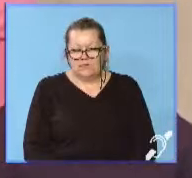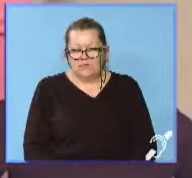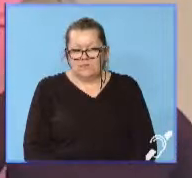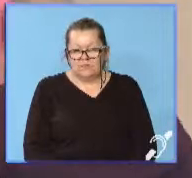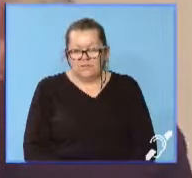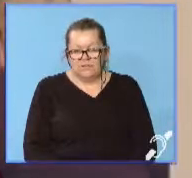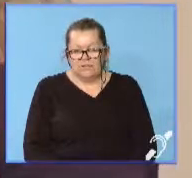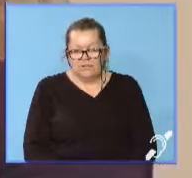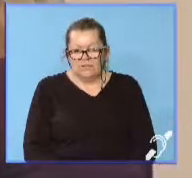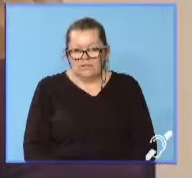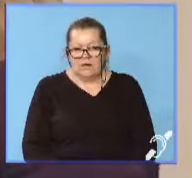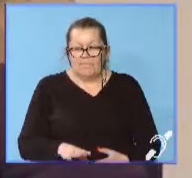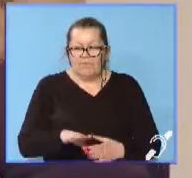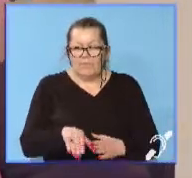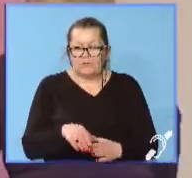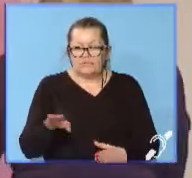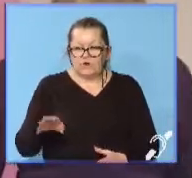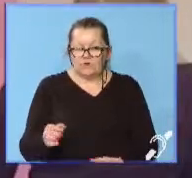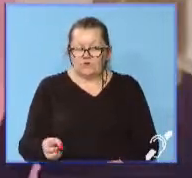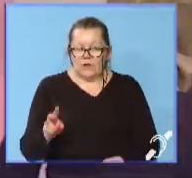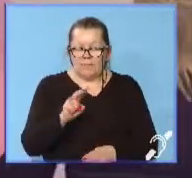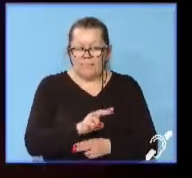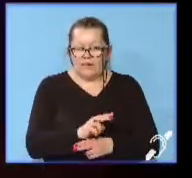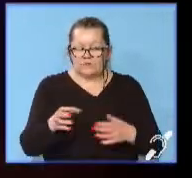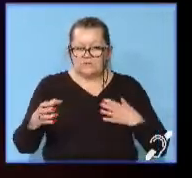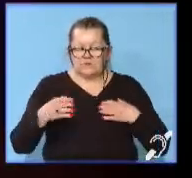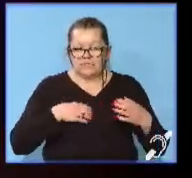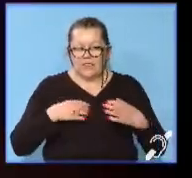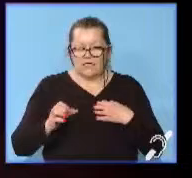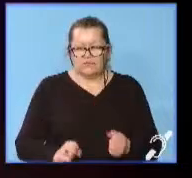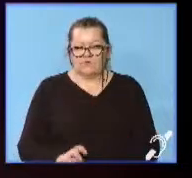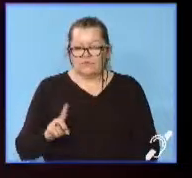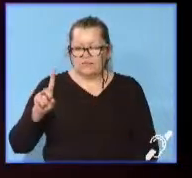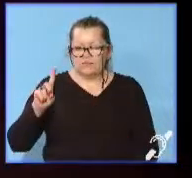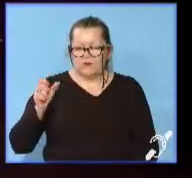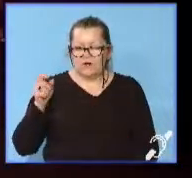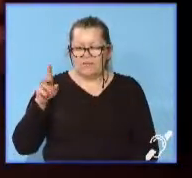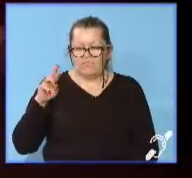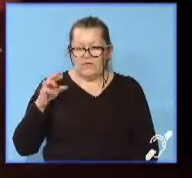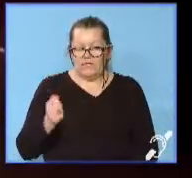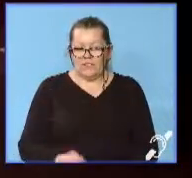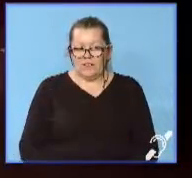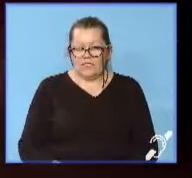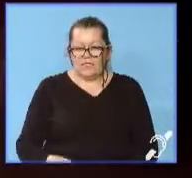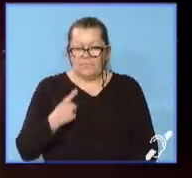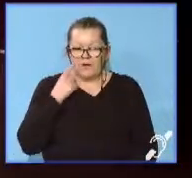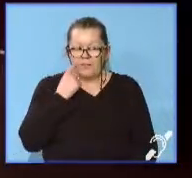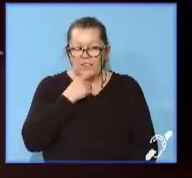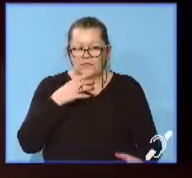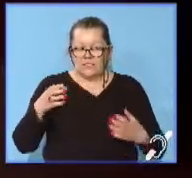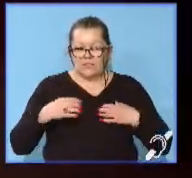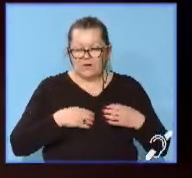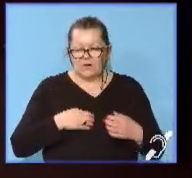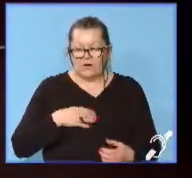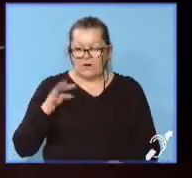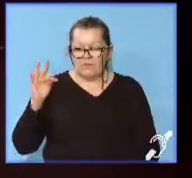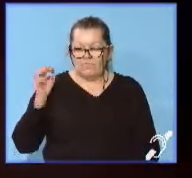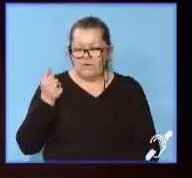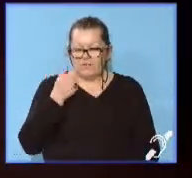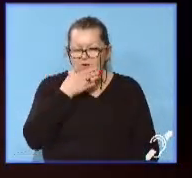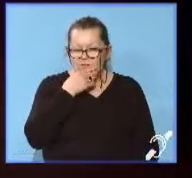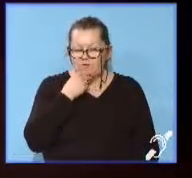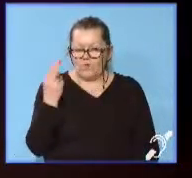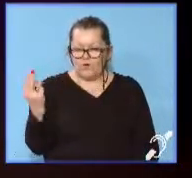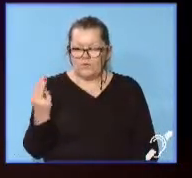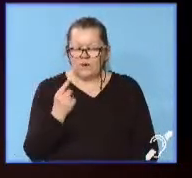ani părinți și copii au luat parte în sala teatrului Alexandru Davila din Pitești La premiera spectacolului Făt Frumos din lacrimă